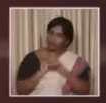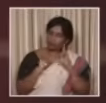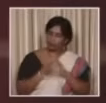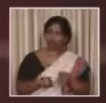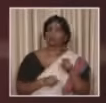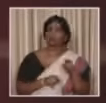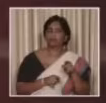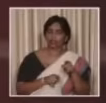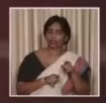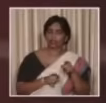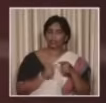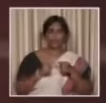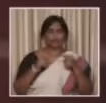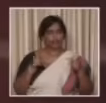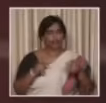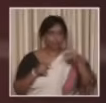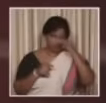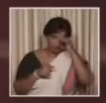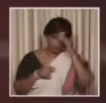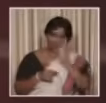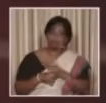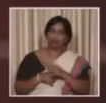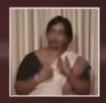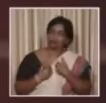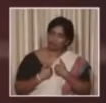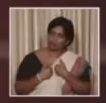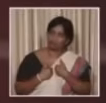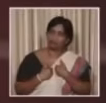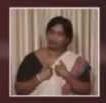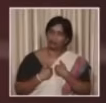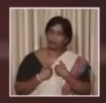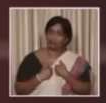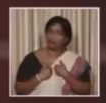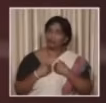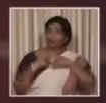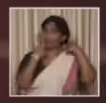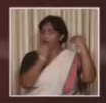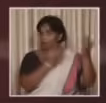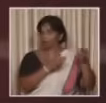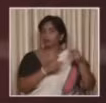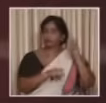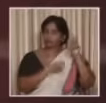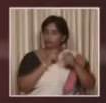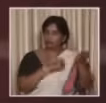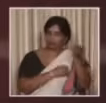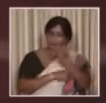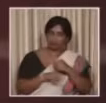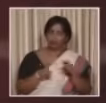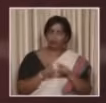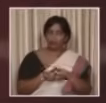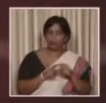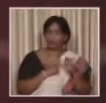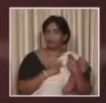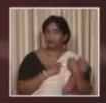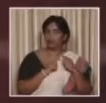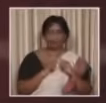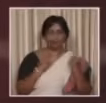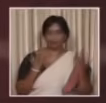වගේම තියෙනවා, විපක්ෂ නායකතුමාටත් තියෙනවා, මටත් තිබෙනවා, අන්තිම පේළියේ ඉන්න මන්ත්‍රීතුමාලටත් තියෙනවා. ඒ වගේම වෙනසක්